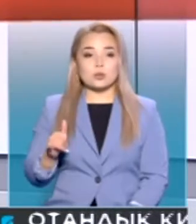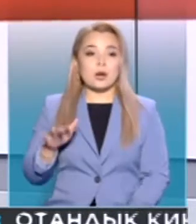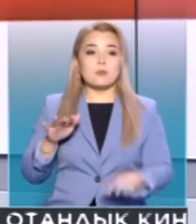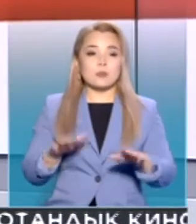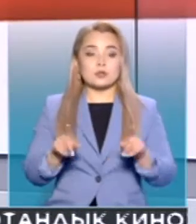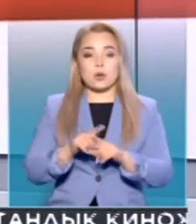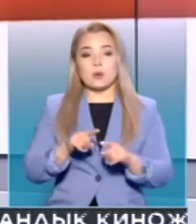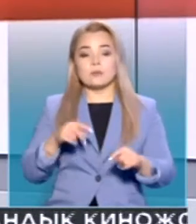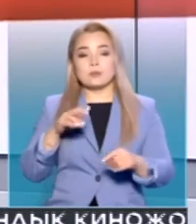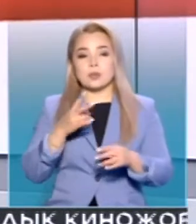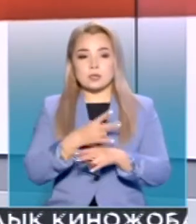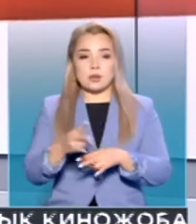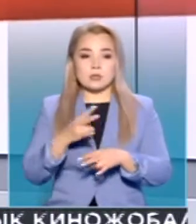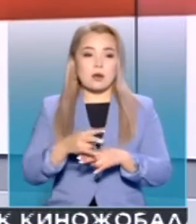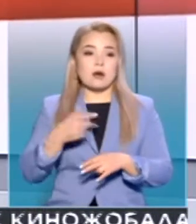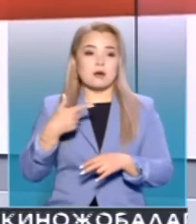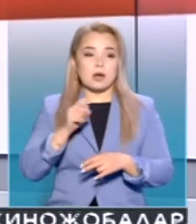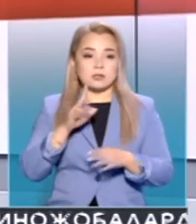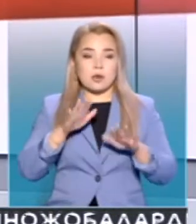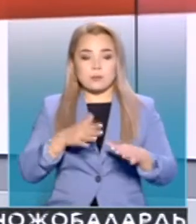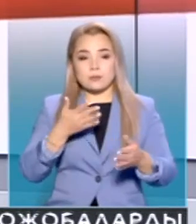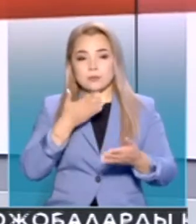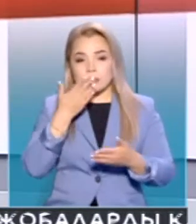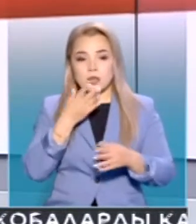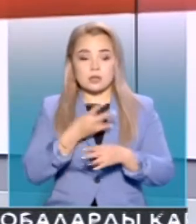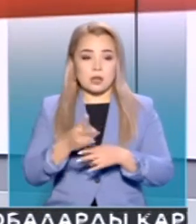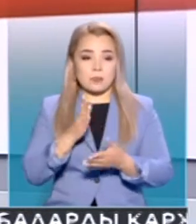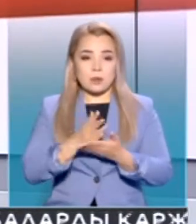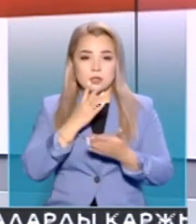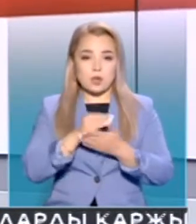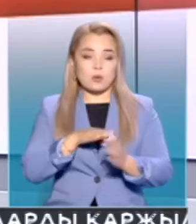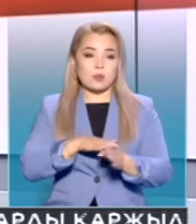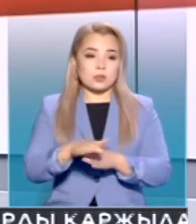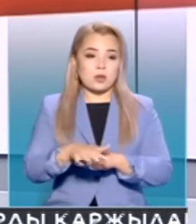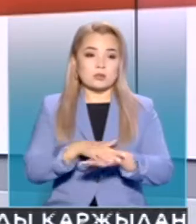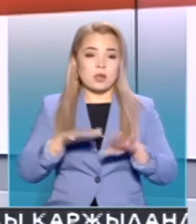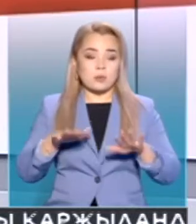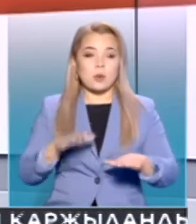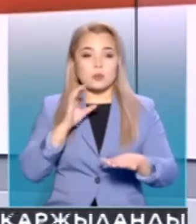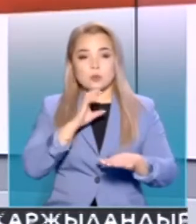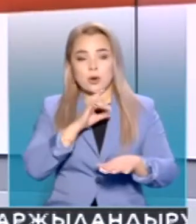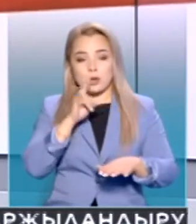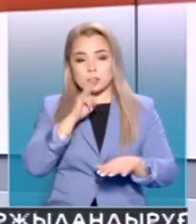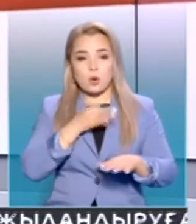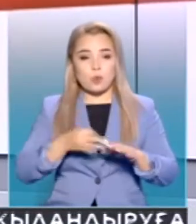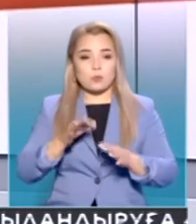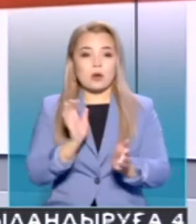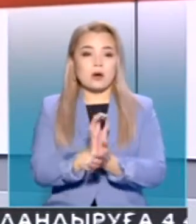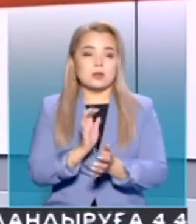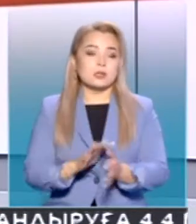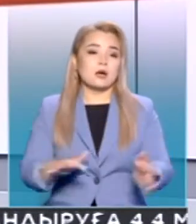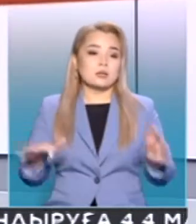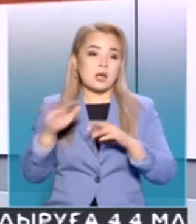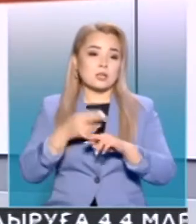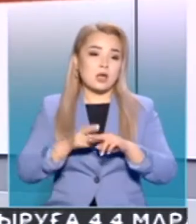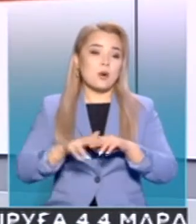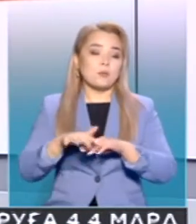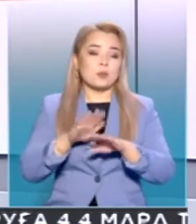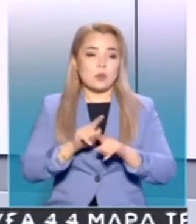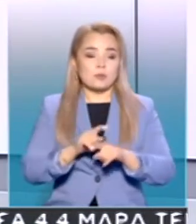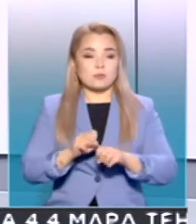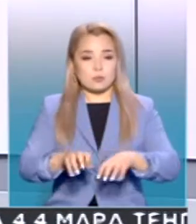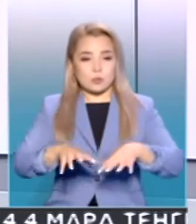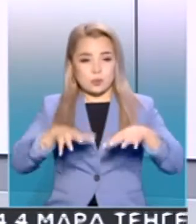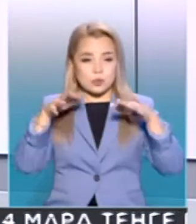Маңғыстаулықтар улы газдың зиянын көріп отырғанда, солтүстік Қазақстанда тұтас бір ауыл тұрғындары қоқыстың түтініне тұншығып отыр. Қызылжар ауданына қарасты